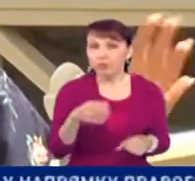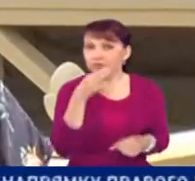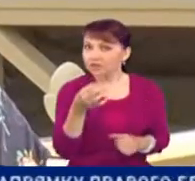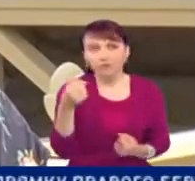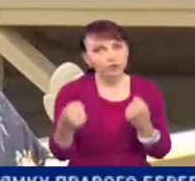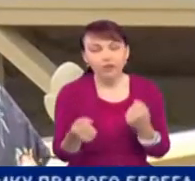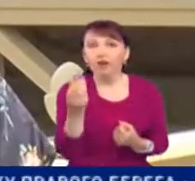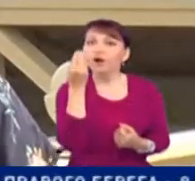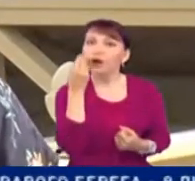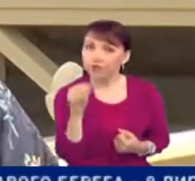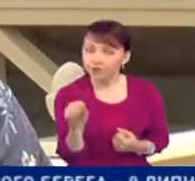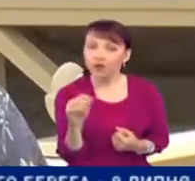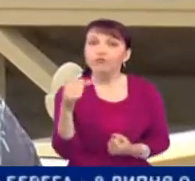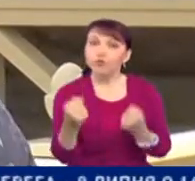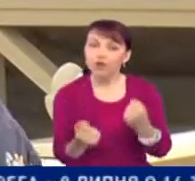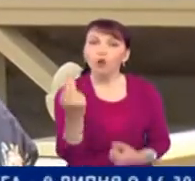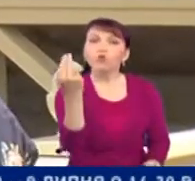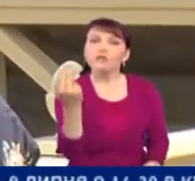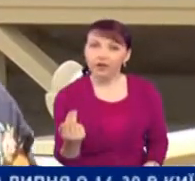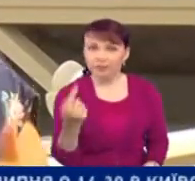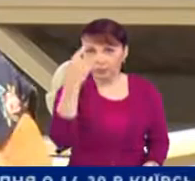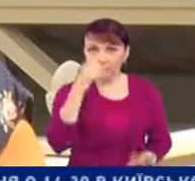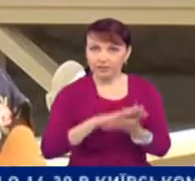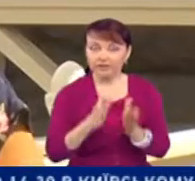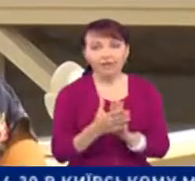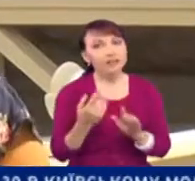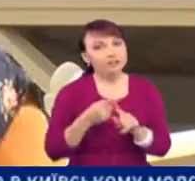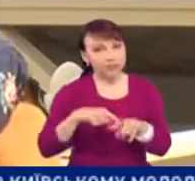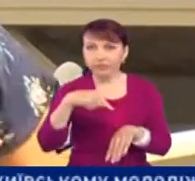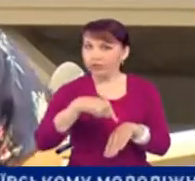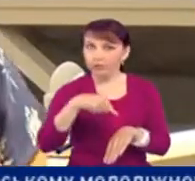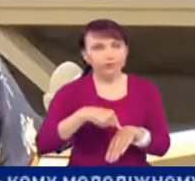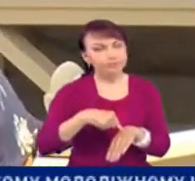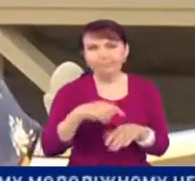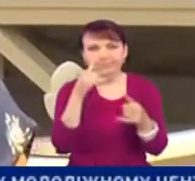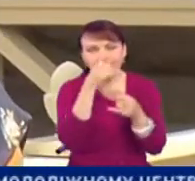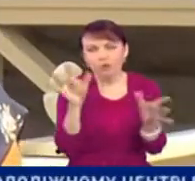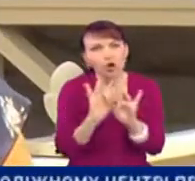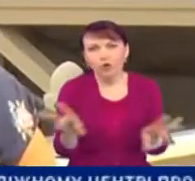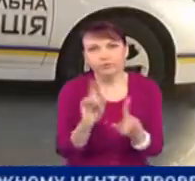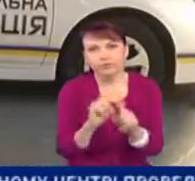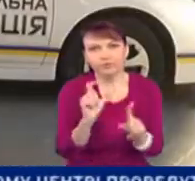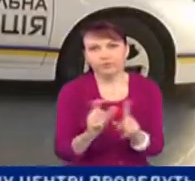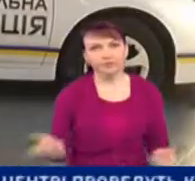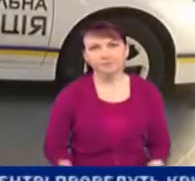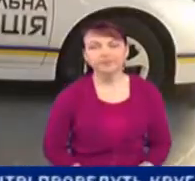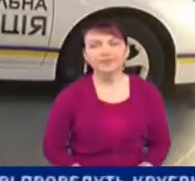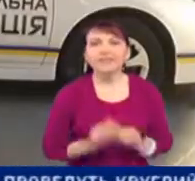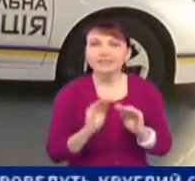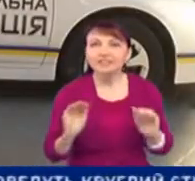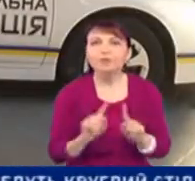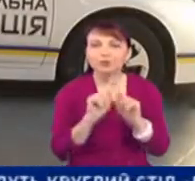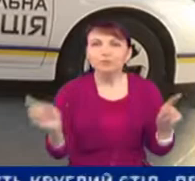водії, краще все ж таки водити у тверезому стані, бо це відчуття не можна передати словами. Дітям